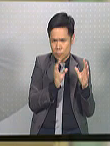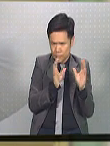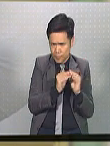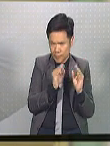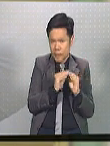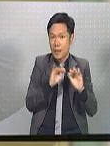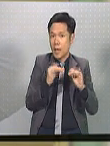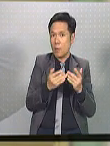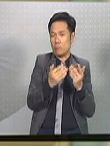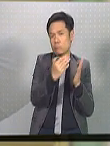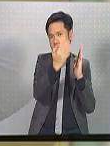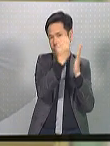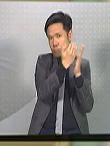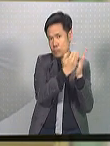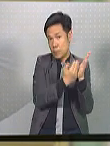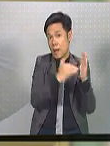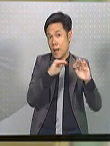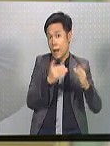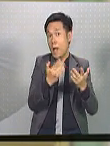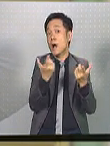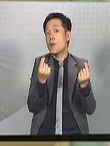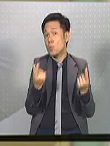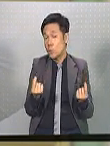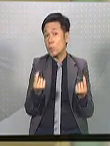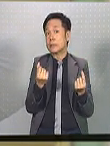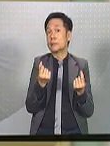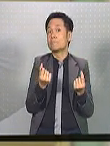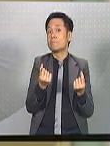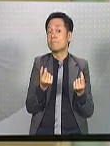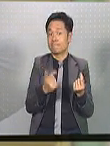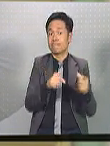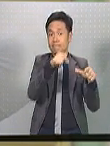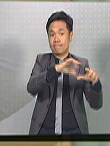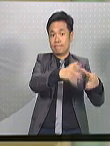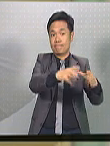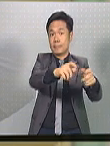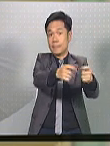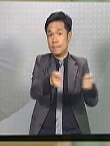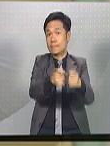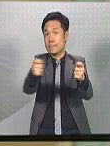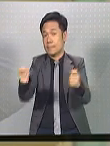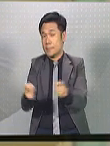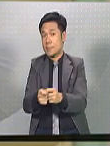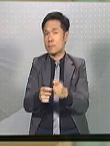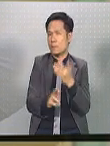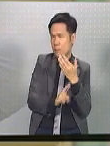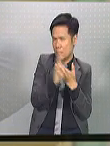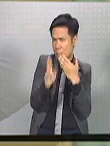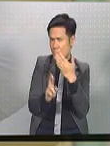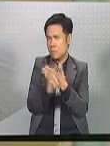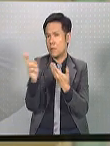SOP yang lebih detail tentang hak kosan kosan dianggap sebagai berikut ini ataupun